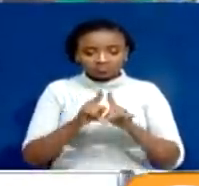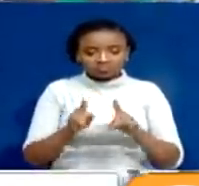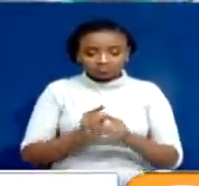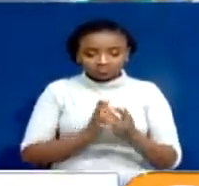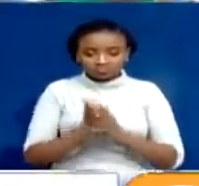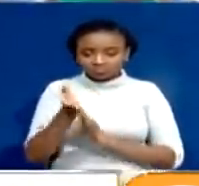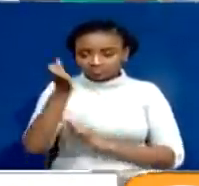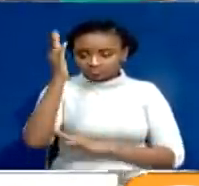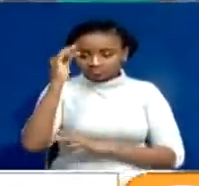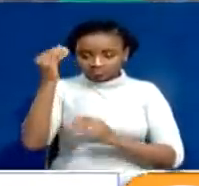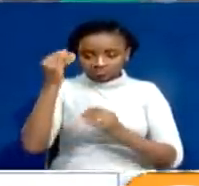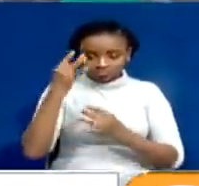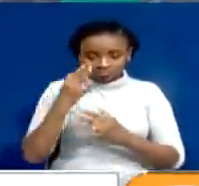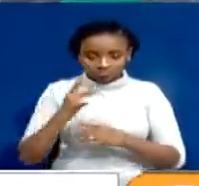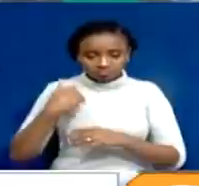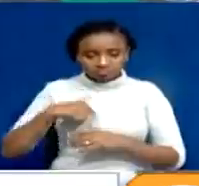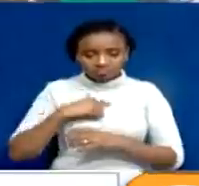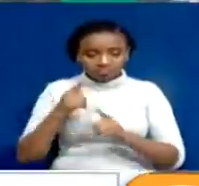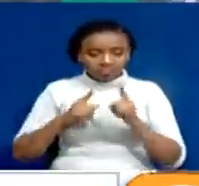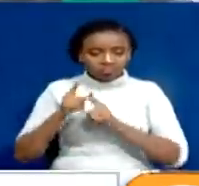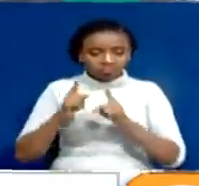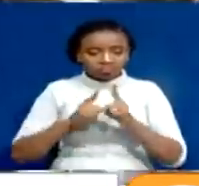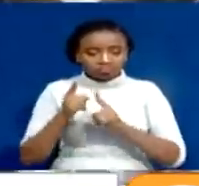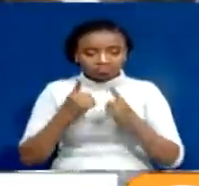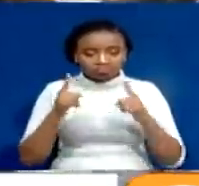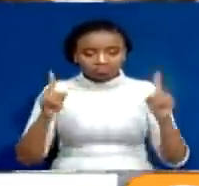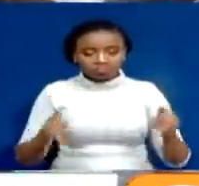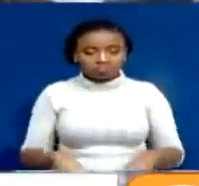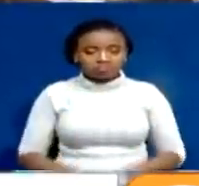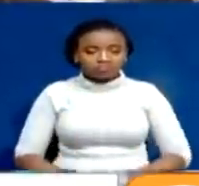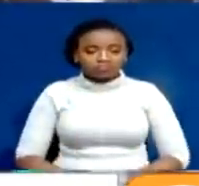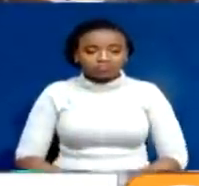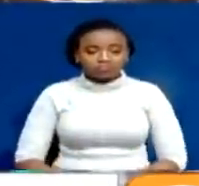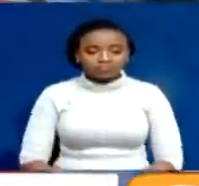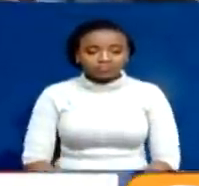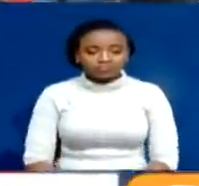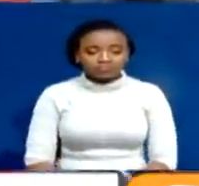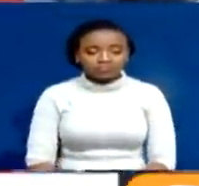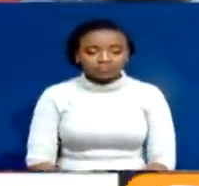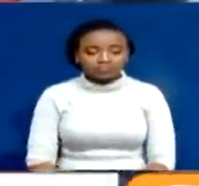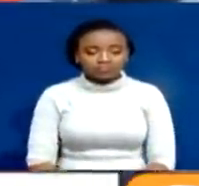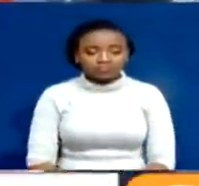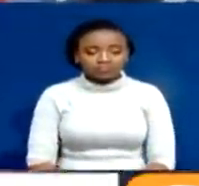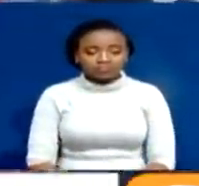ametupatia. Hii safari yetu ni sawa sawa kabisa. Moses Waweru, Runinga ya Citizen.